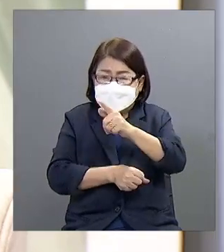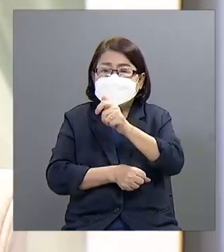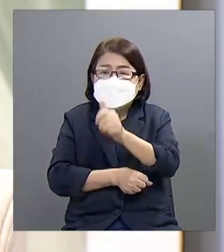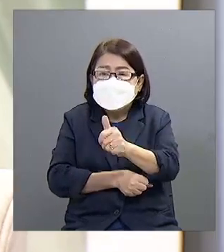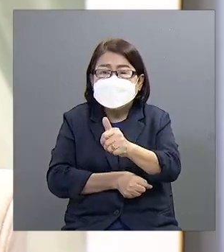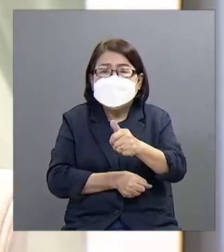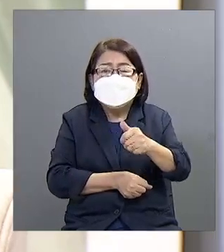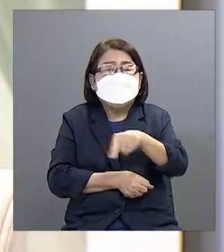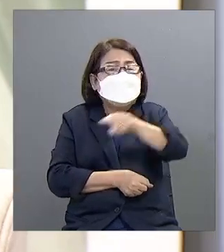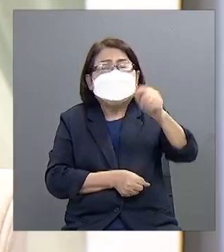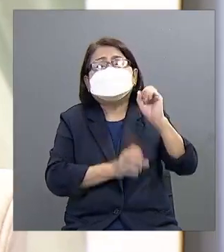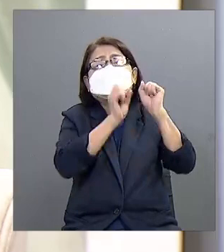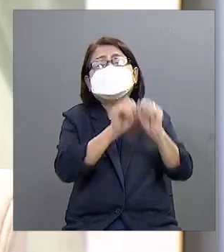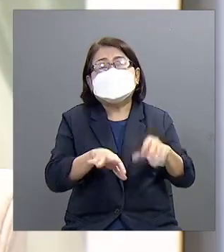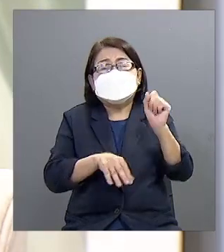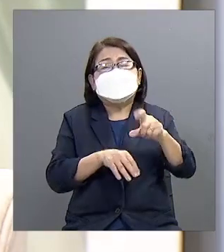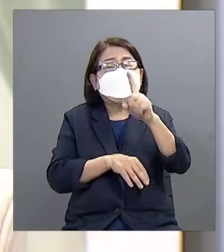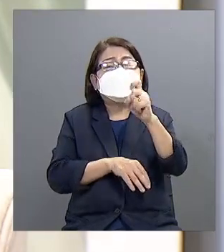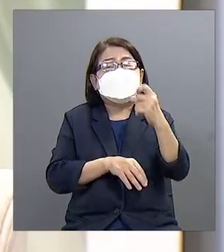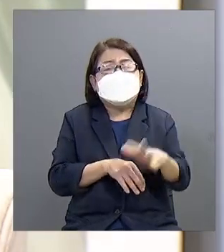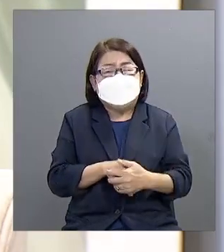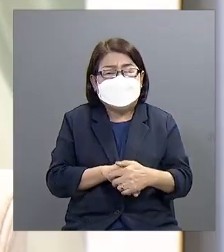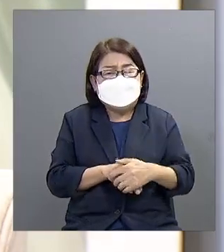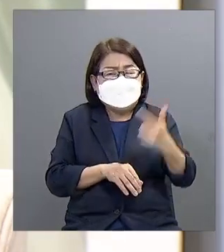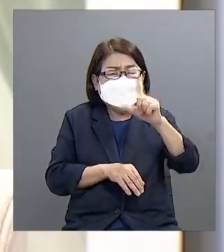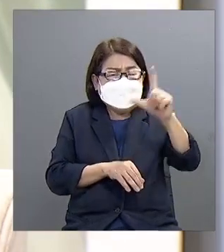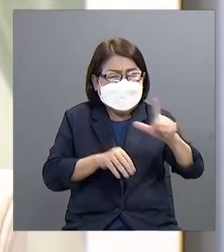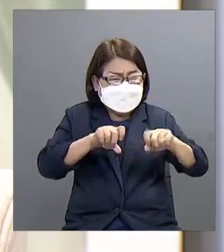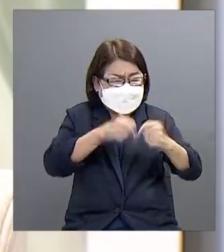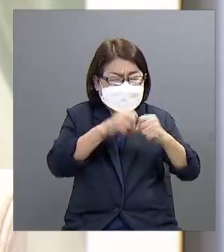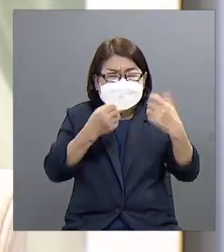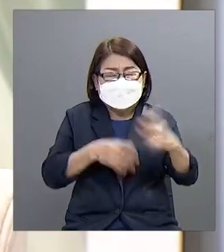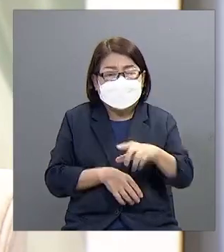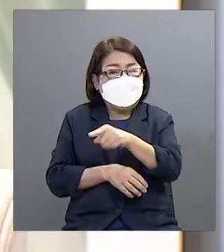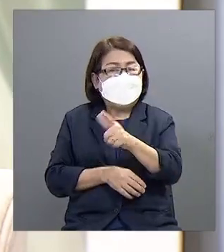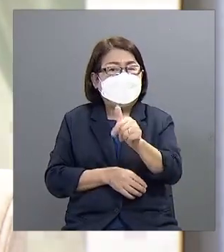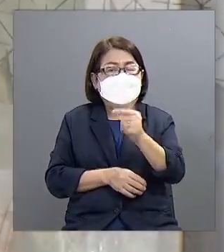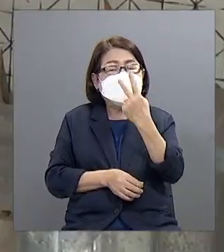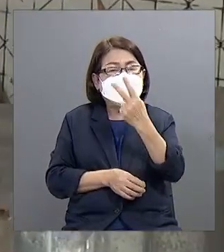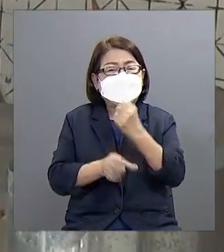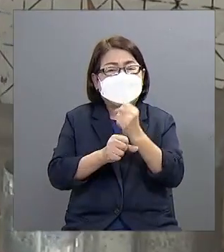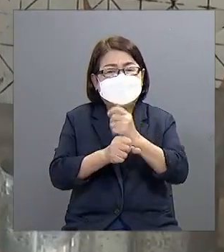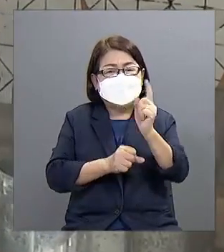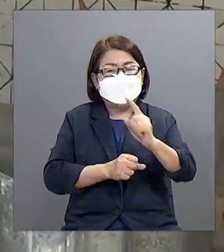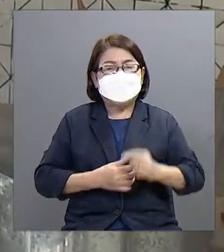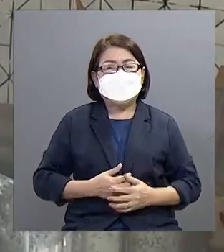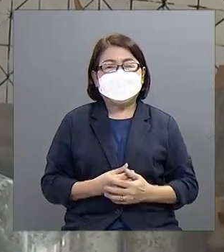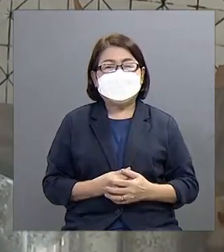สรรค์งานศิลปะจากสังกะสีเก่าก็สร้างรายได้สร้างคุณค่าได้เป็นอย่างดีไปชมจากสกู๊ปนี้กันค่ะ